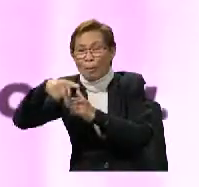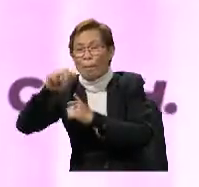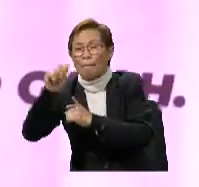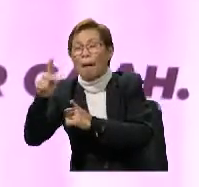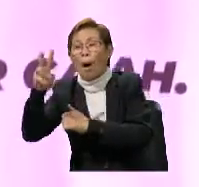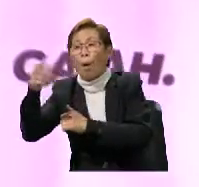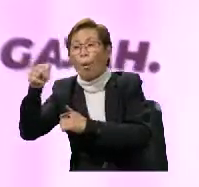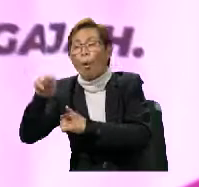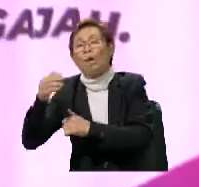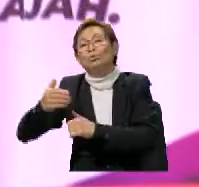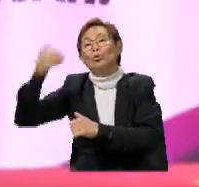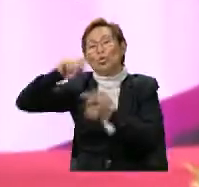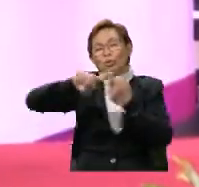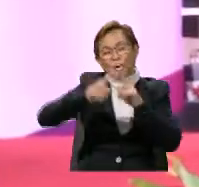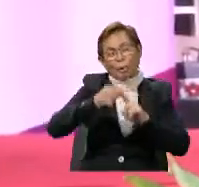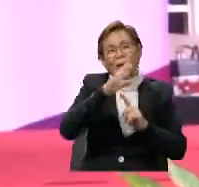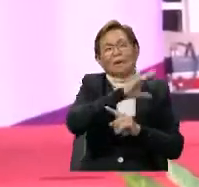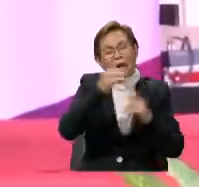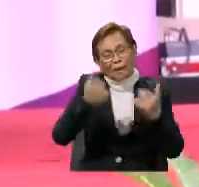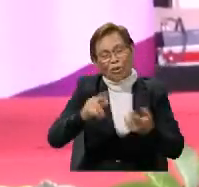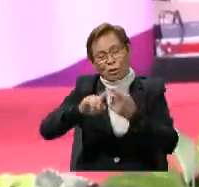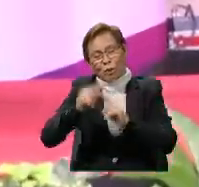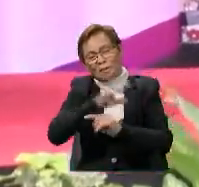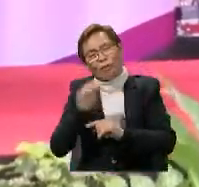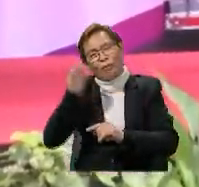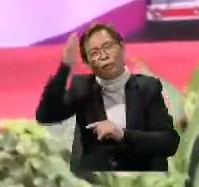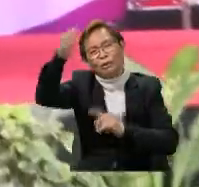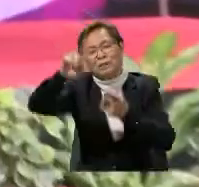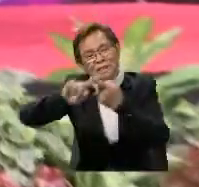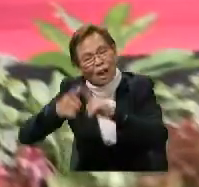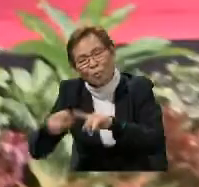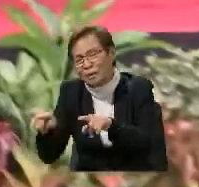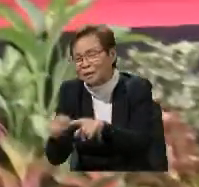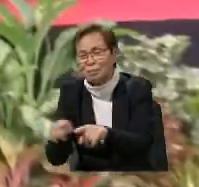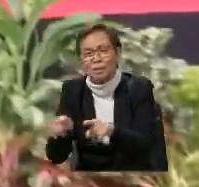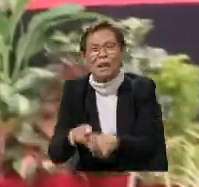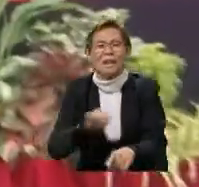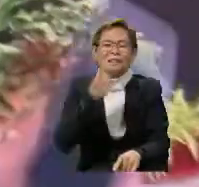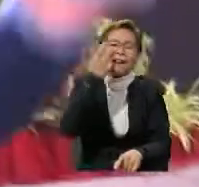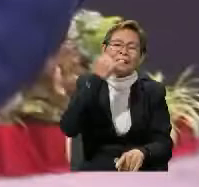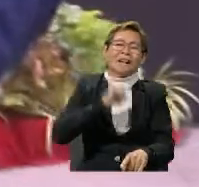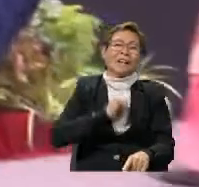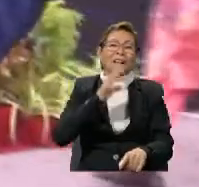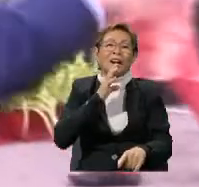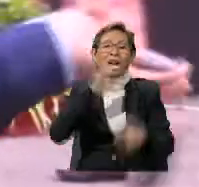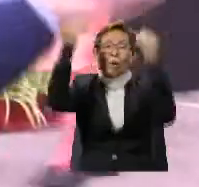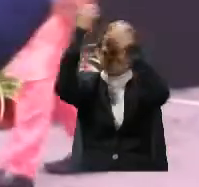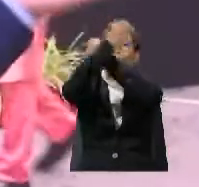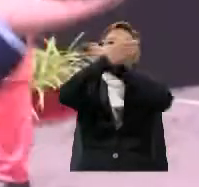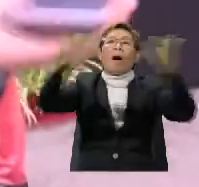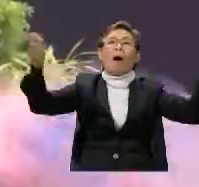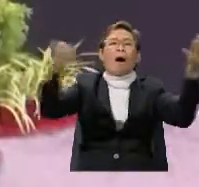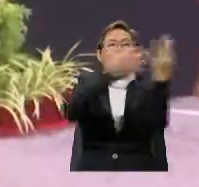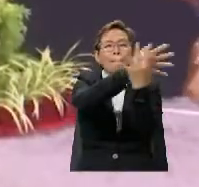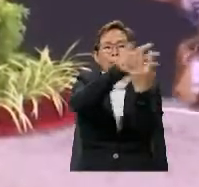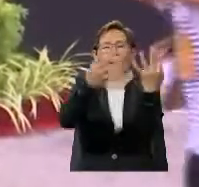sahabat dulu, kini dan selamanya. Dan ya, seperti yang saya katakan tadi, dengan pengumuman